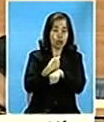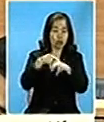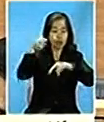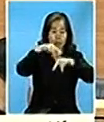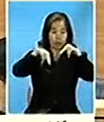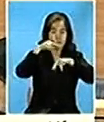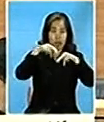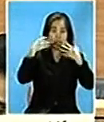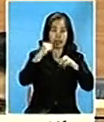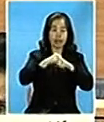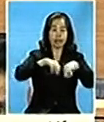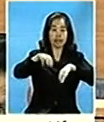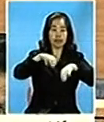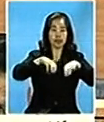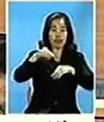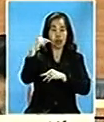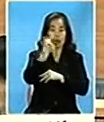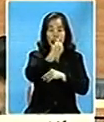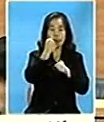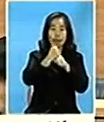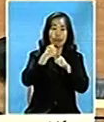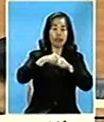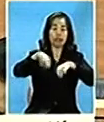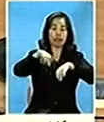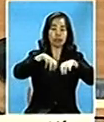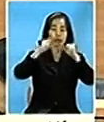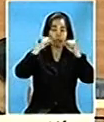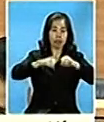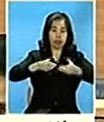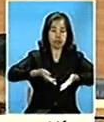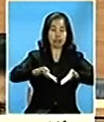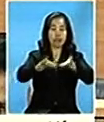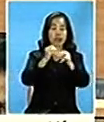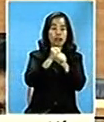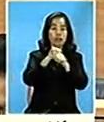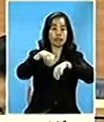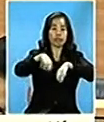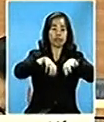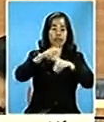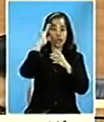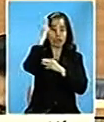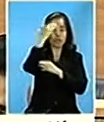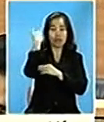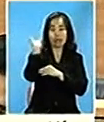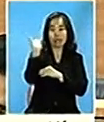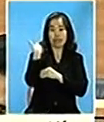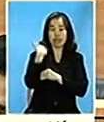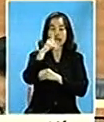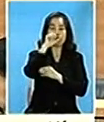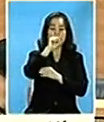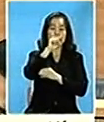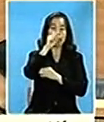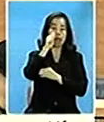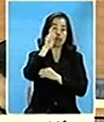จัดให้มันมีการผ่านไปนะคะได้รับการอนุมัติแล้วเราก็จะได้มีในสมาชิกสภาตำบลนั้นจะ